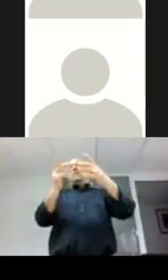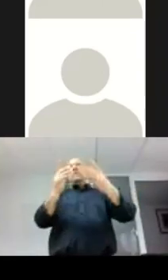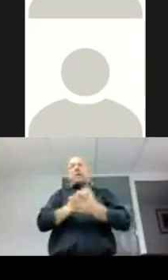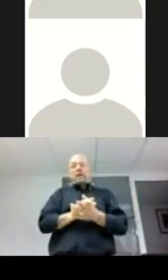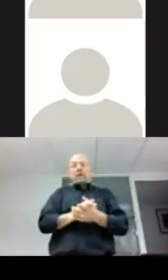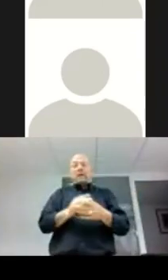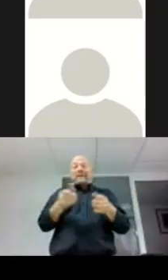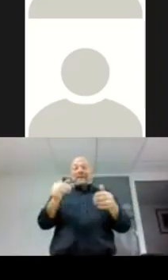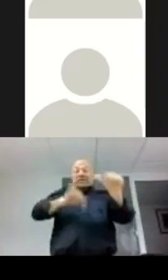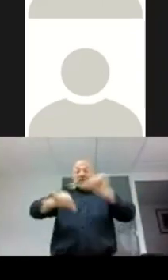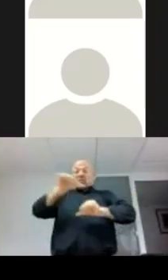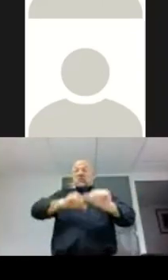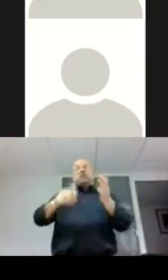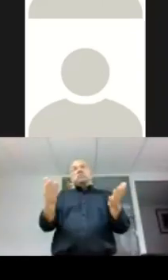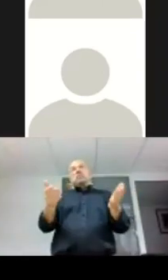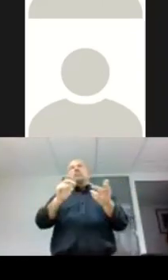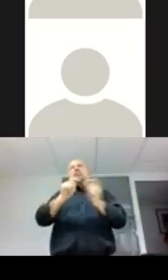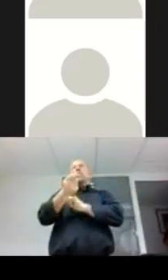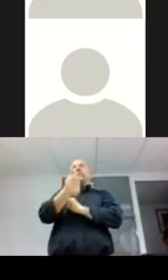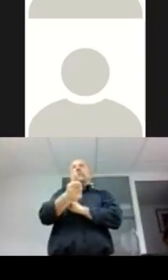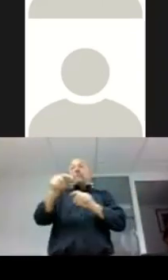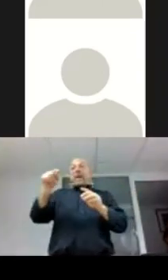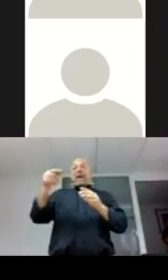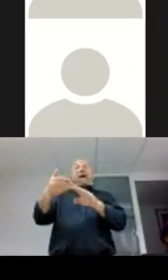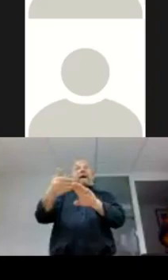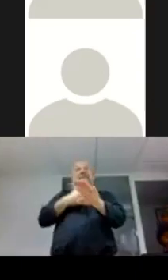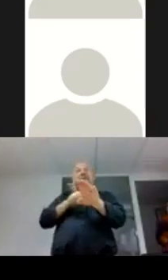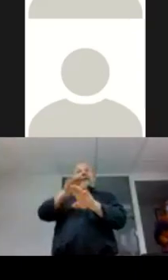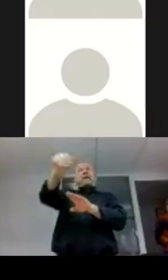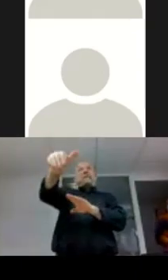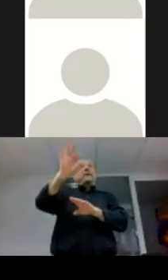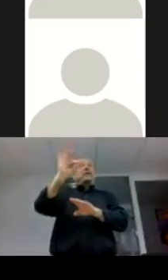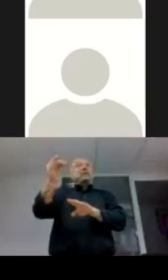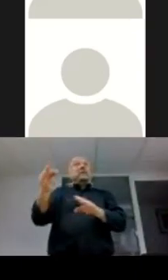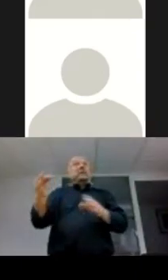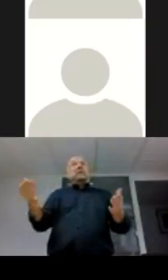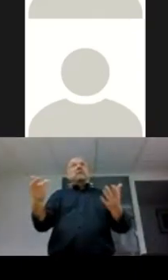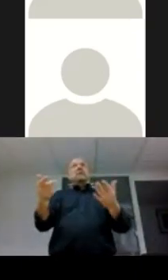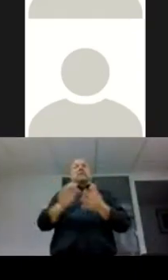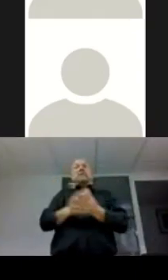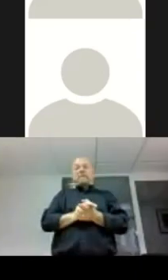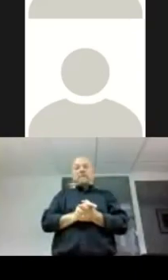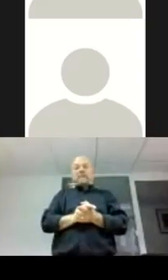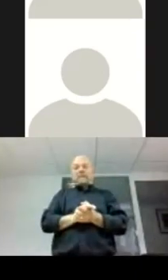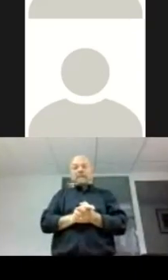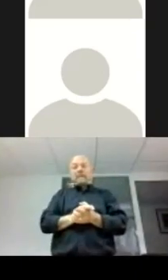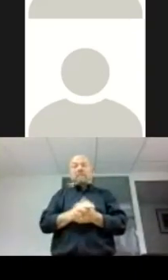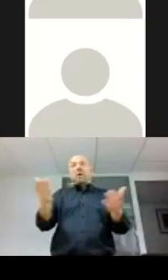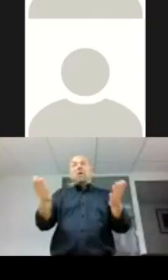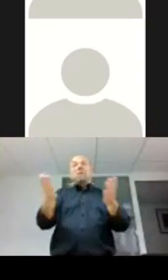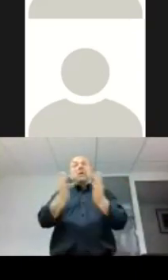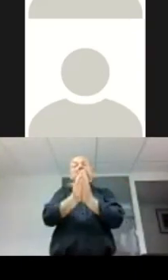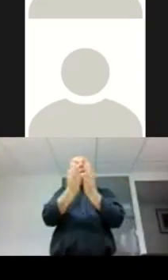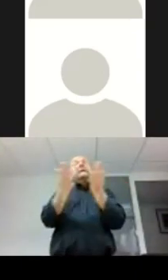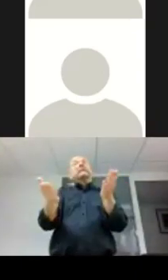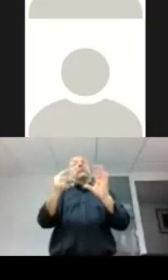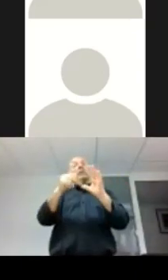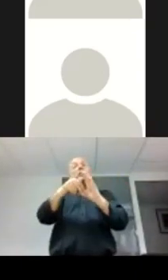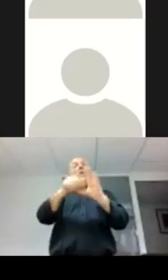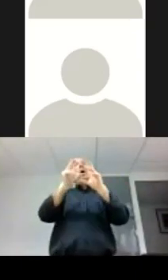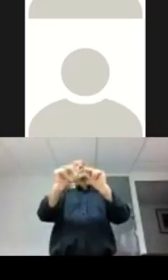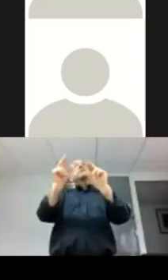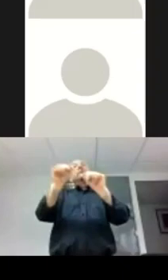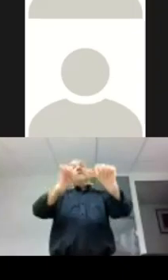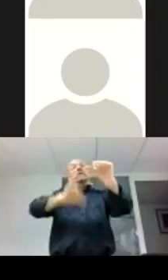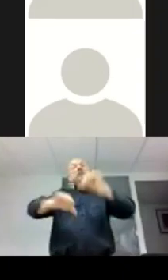chirurgie, c'est tout ce qui est autour de la chirurgie. Parce que finalement, quand on regarde les manuels de chirurgie, eh bien, ils n'ont pas beaucoup changé.